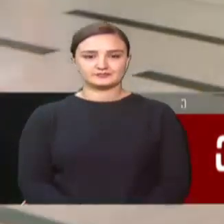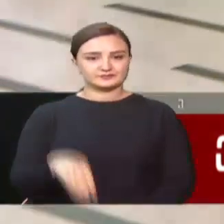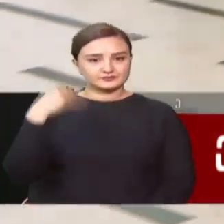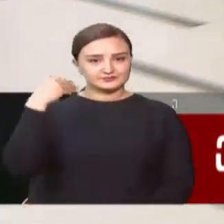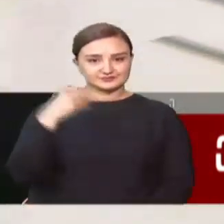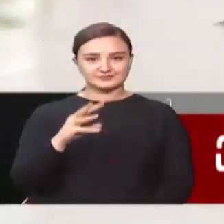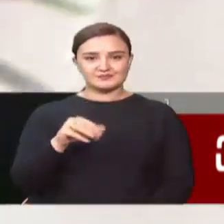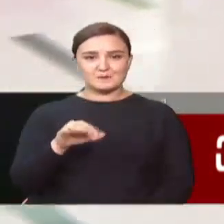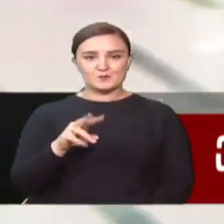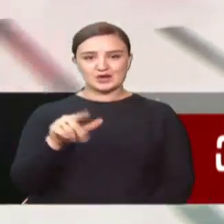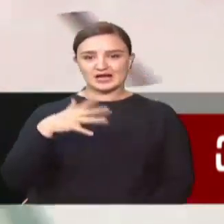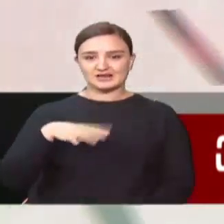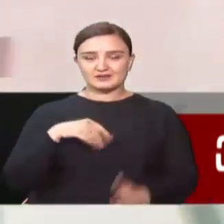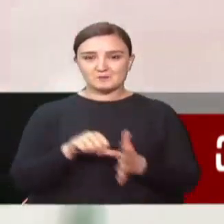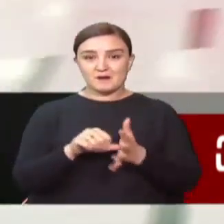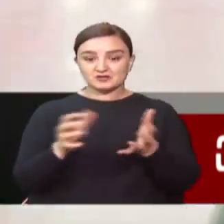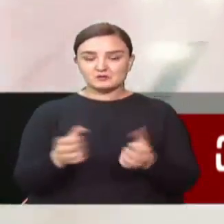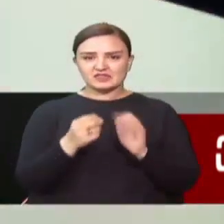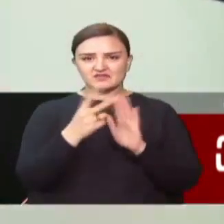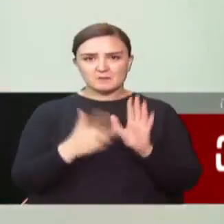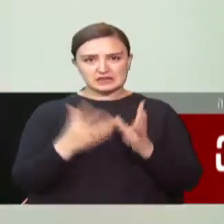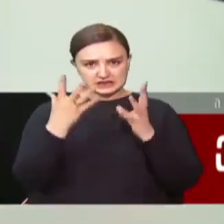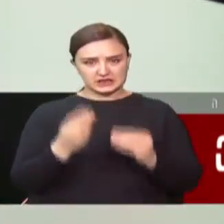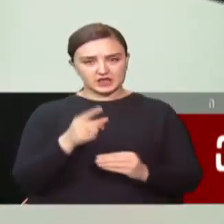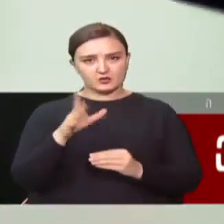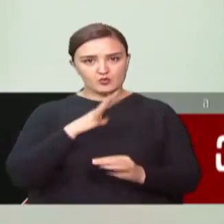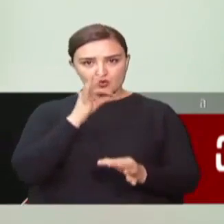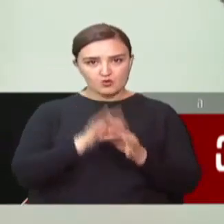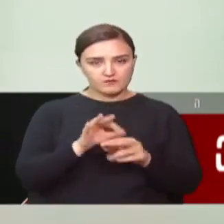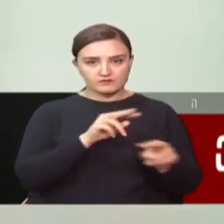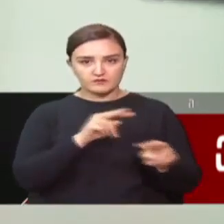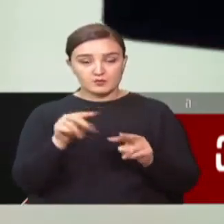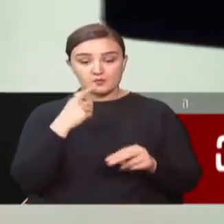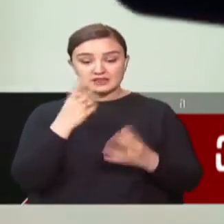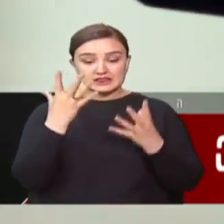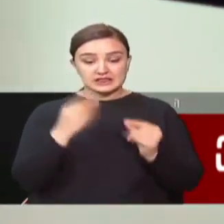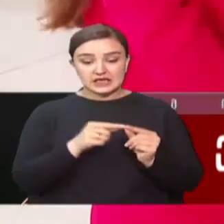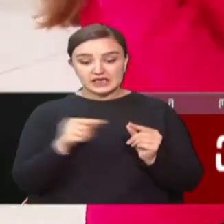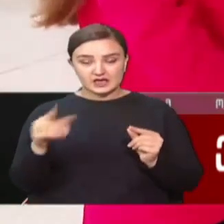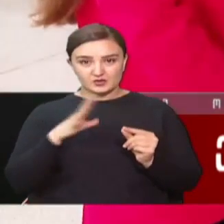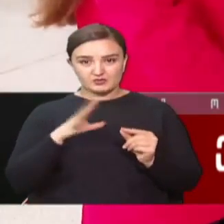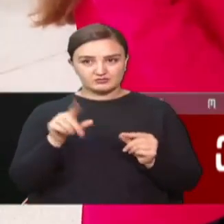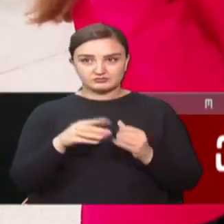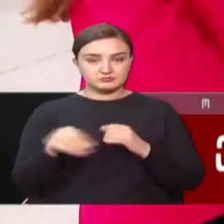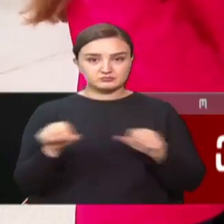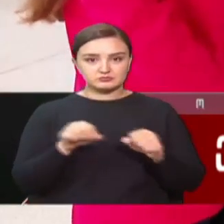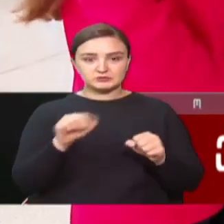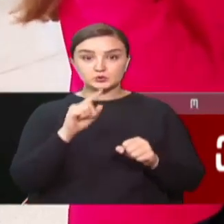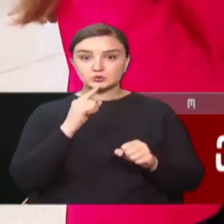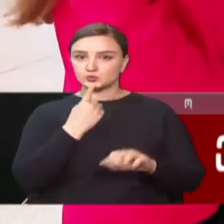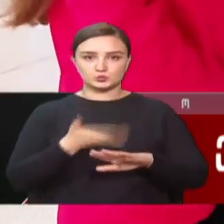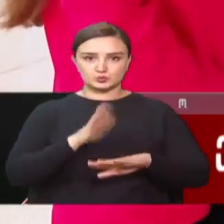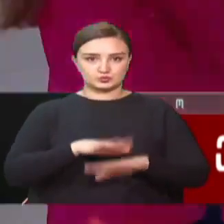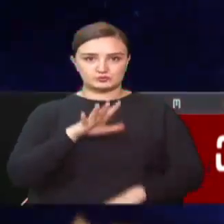Turkeci mamuka sepiașuli cartul mașuile pstrometi trizgan meluba și hamtuane lobda. Am popstrom trei biromelic stiki zona și gata radit sirtul